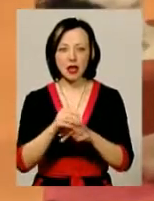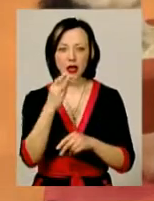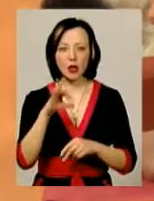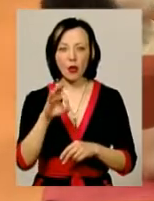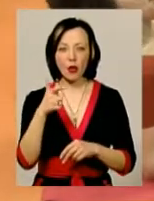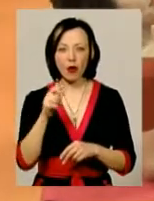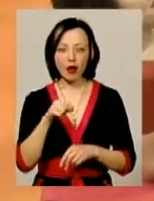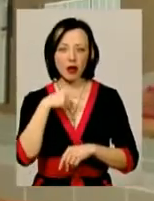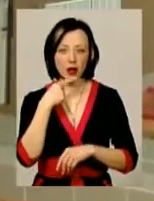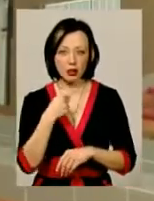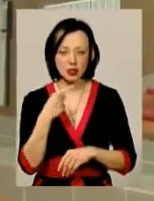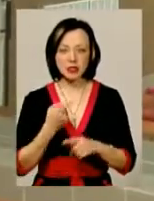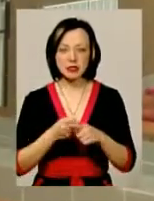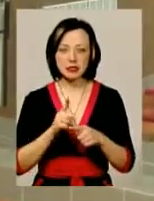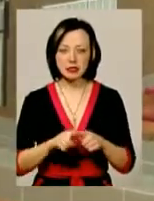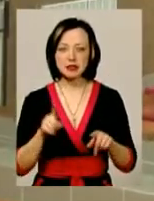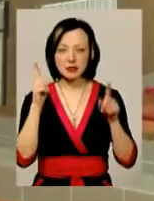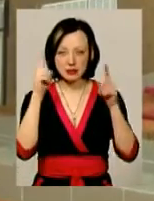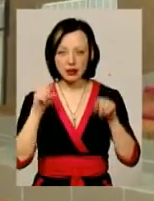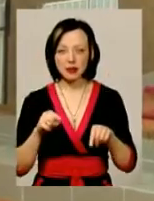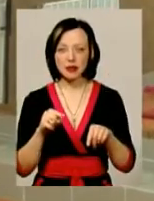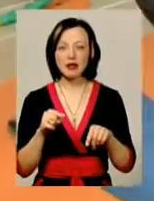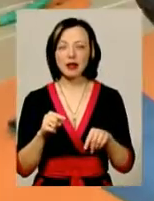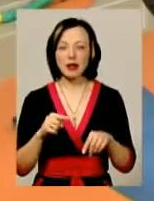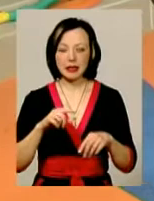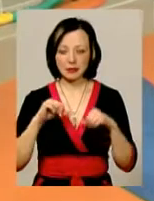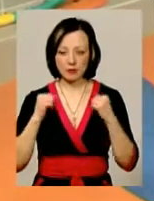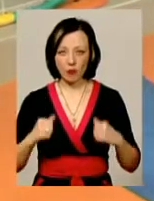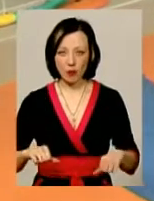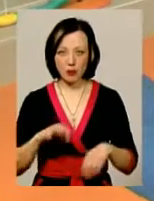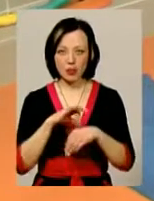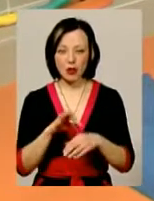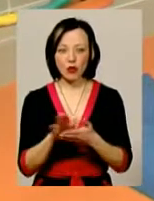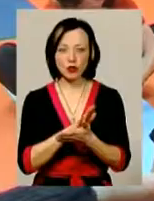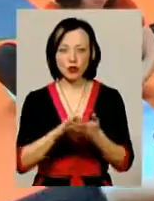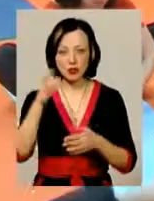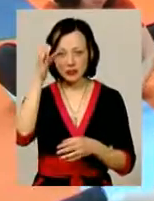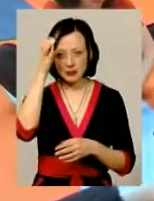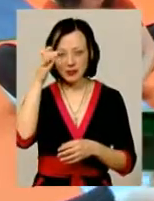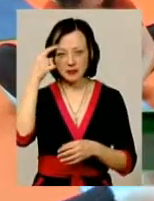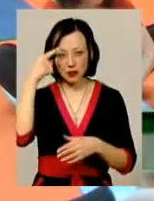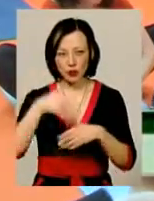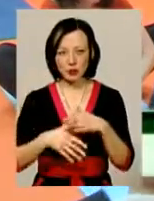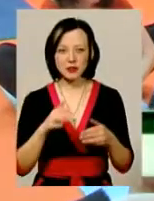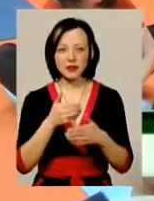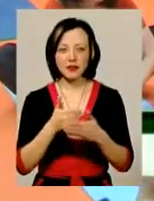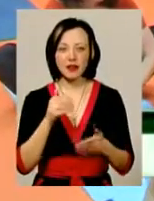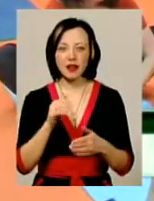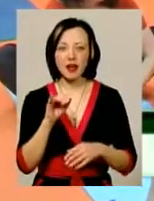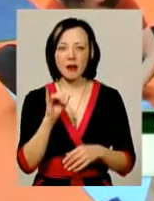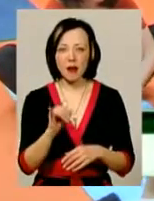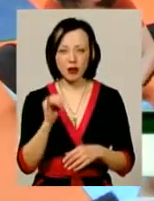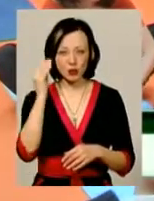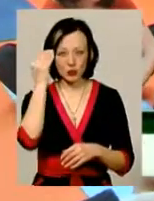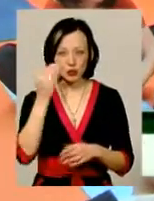пані Галина запевняє, йога здатна не лише тримати тіло у формі, але й очищувати свідомість від негативу. Ви знаєте,